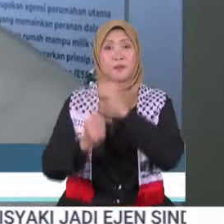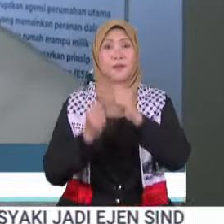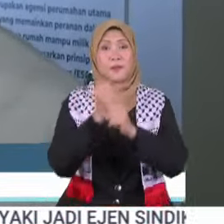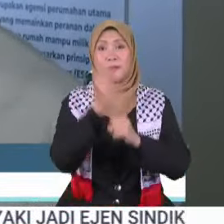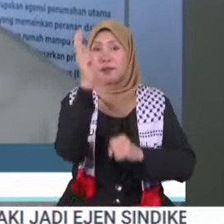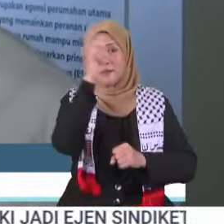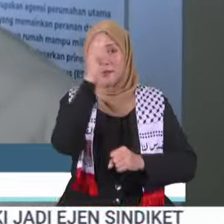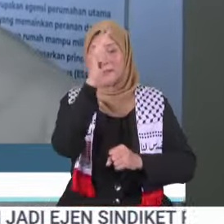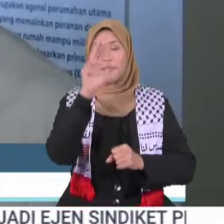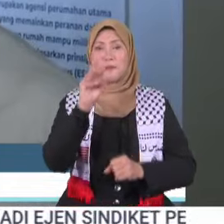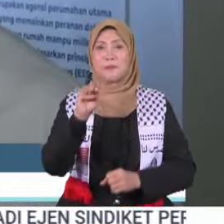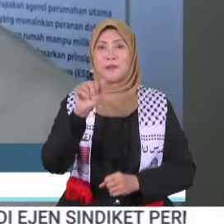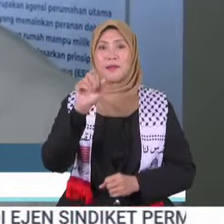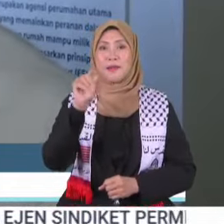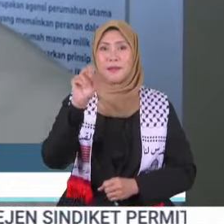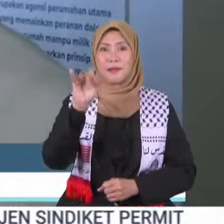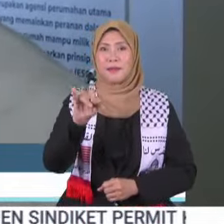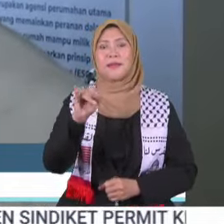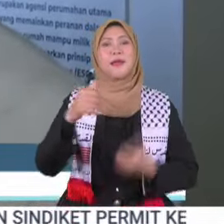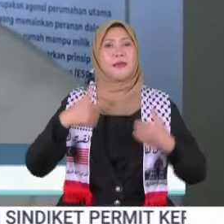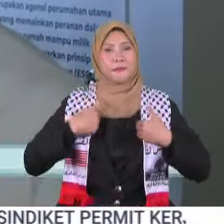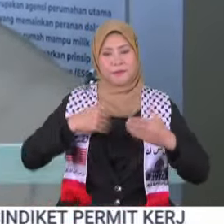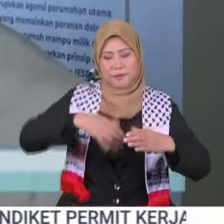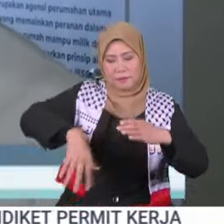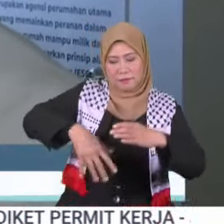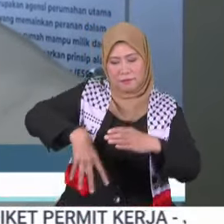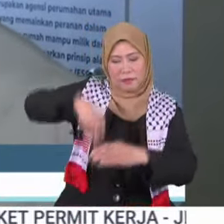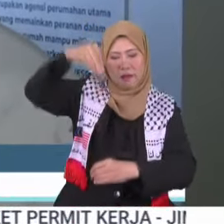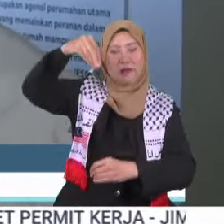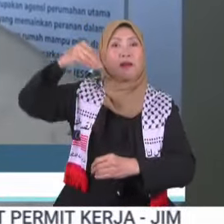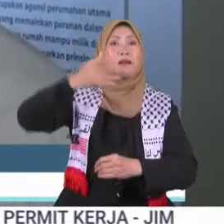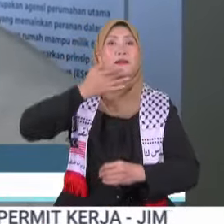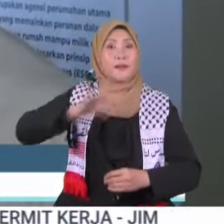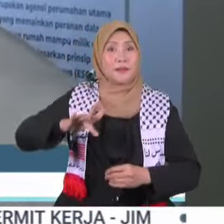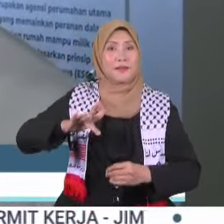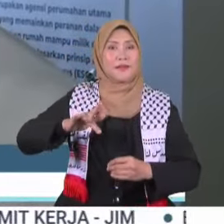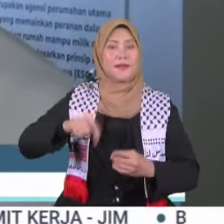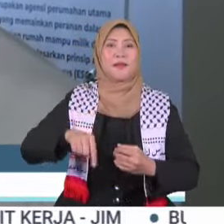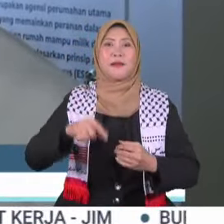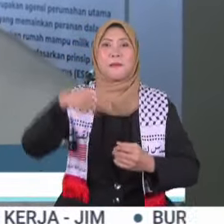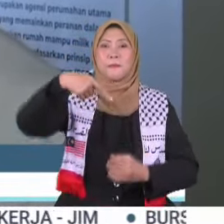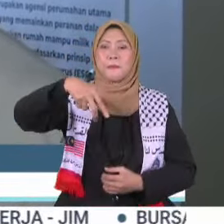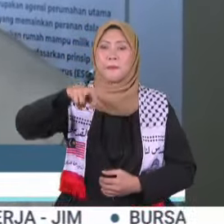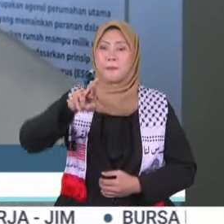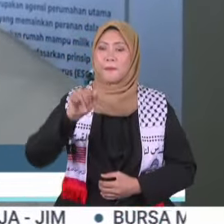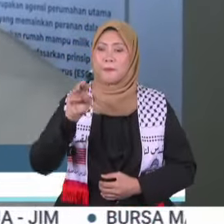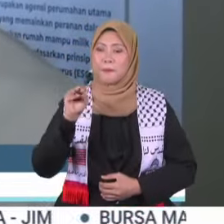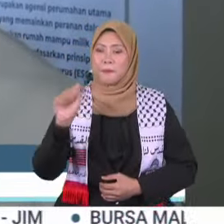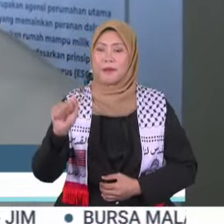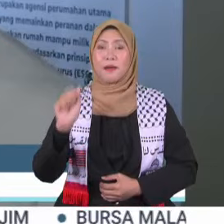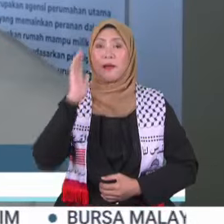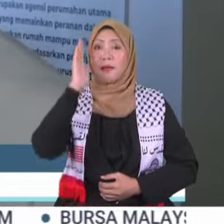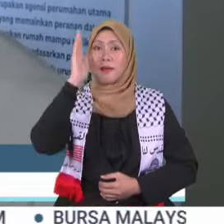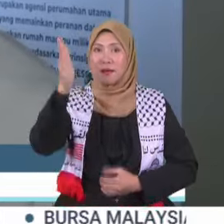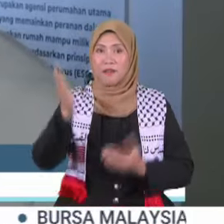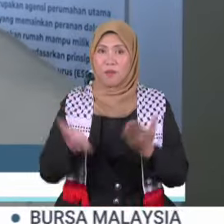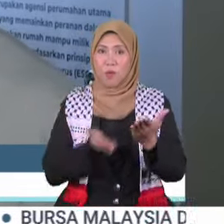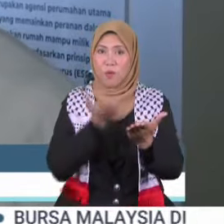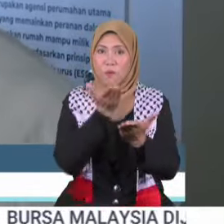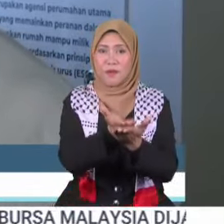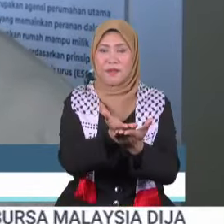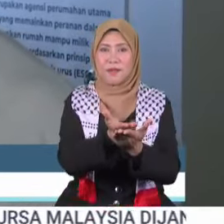ini, kita ada buat program cabutan bertuah dan Prima akan menawarkan sebuah rumah